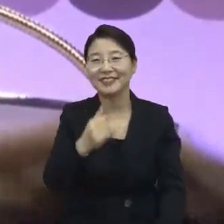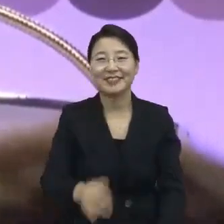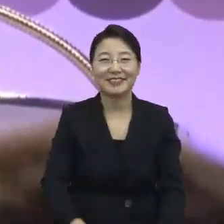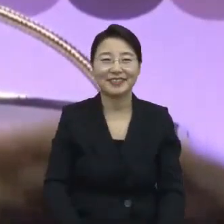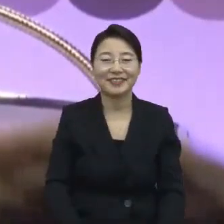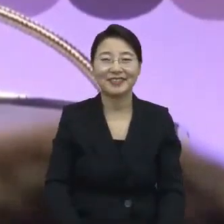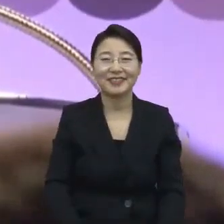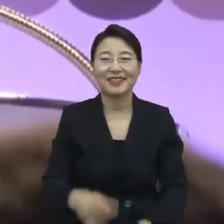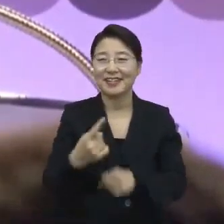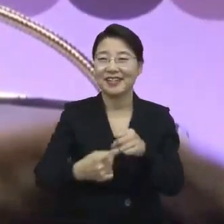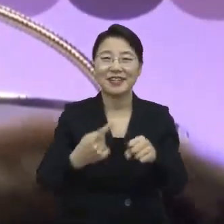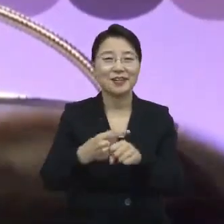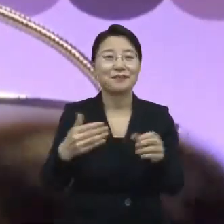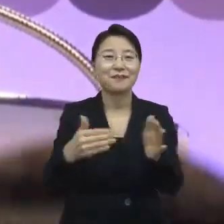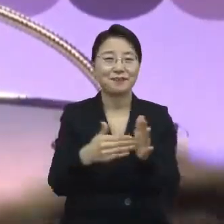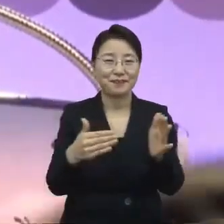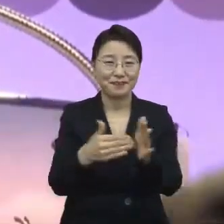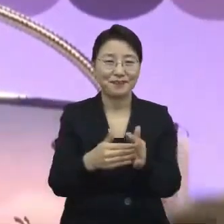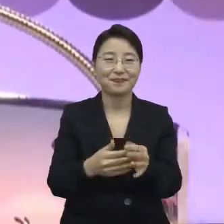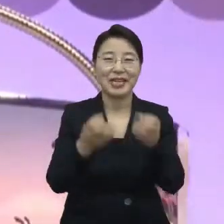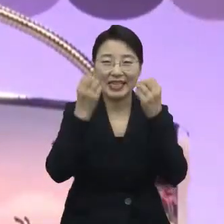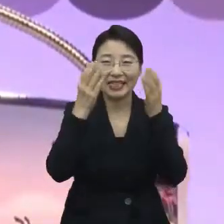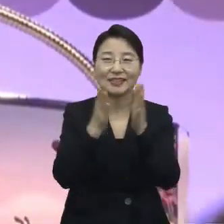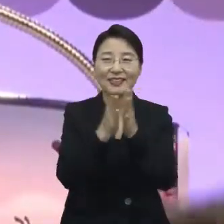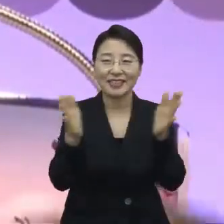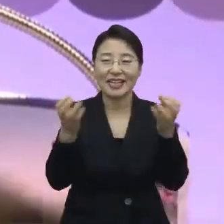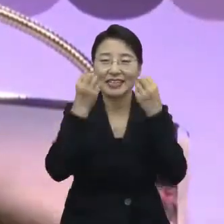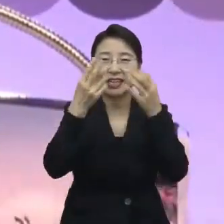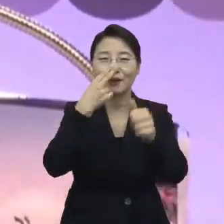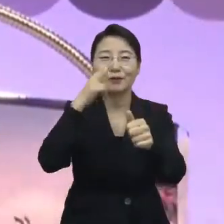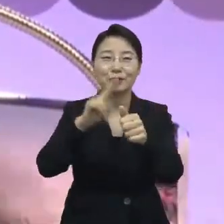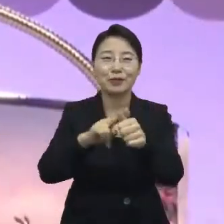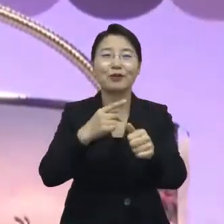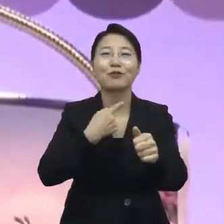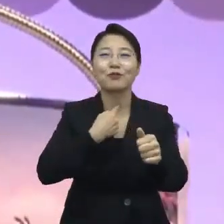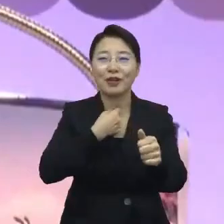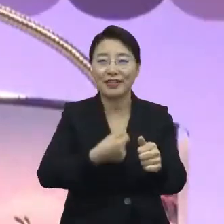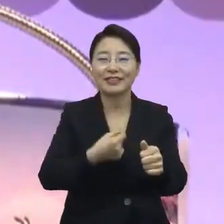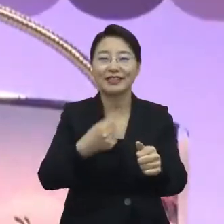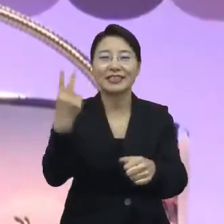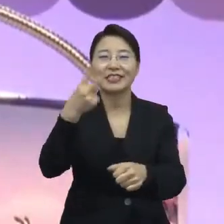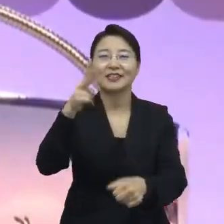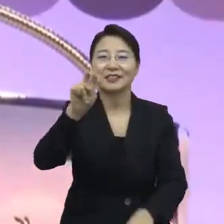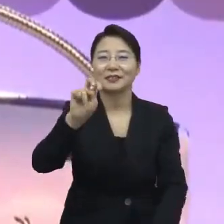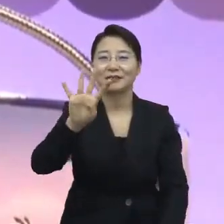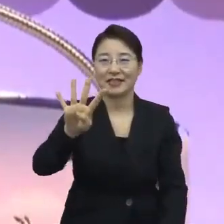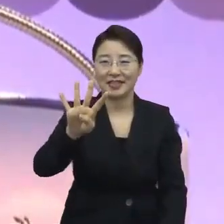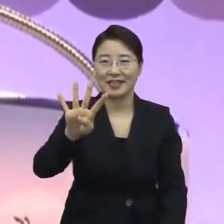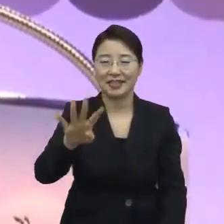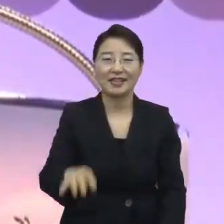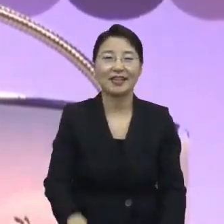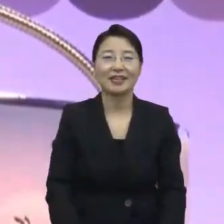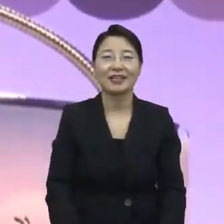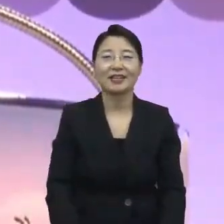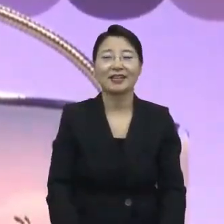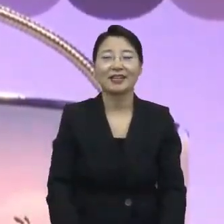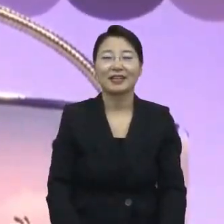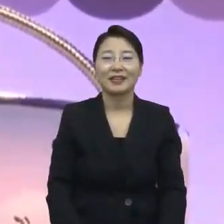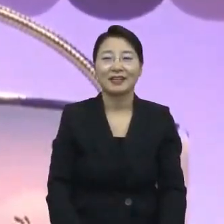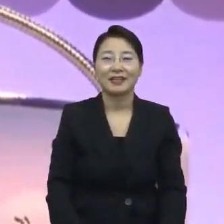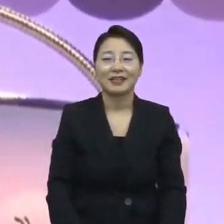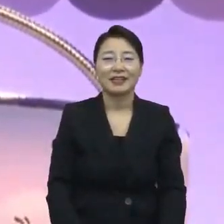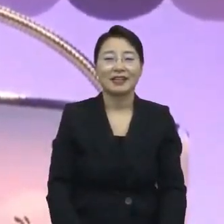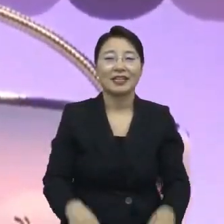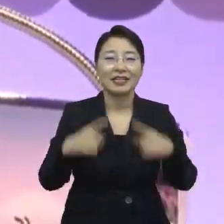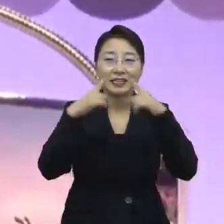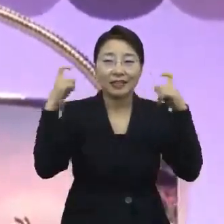개면년을 저물고 새로운 출발과 도약을 위한 화합의 자리 여러 기관 단체장님들과